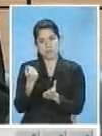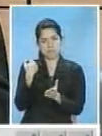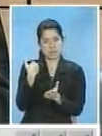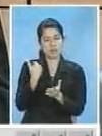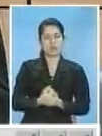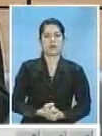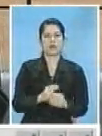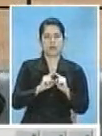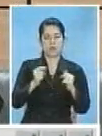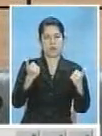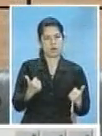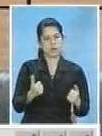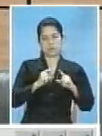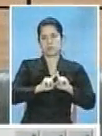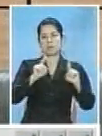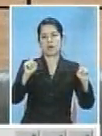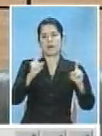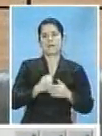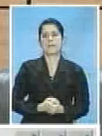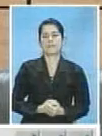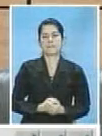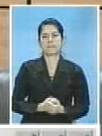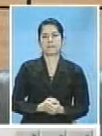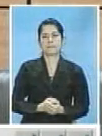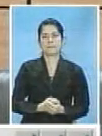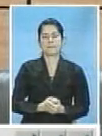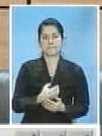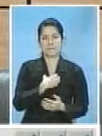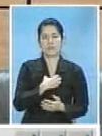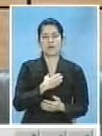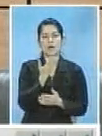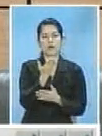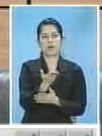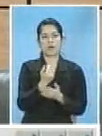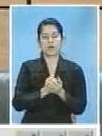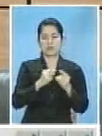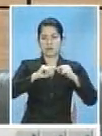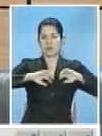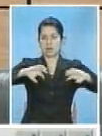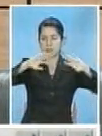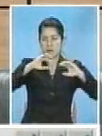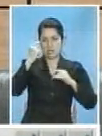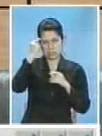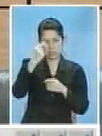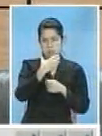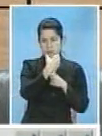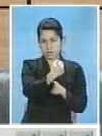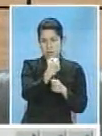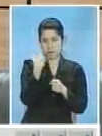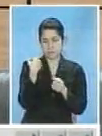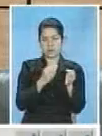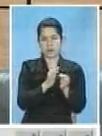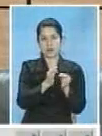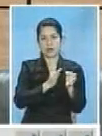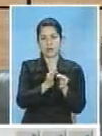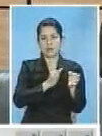นทุกปีครับงั้นก็อยากจะให้ทางรัฐบาลนะครับต้องให้ความสนใจนะครับแล้วก็อธิบายกับพวกเ